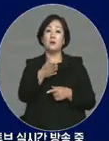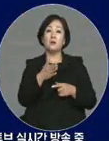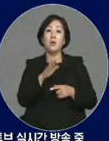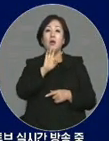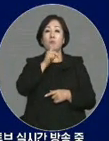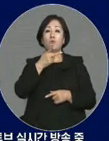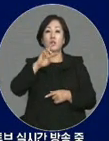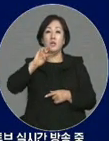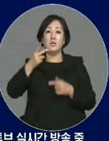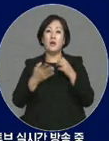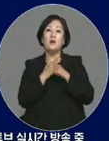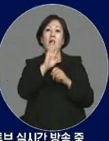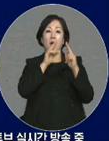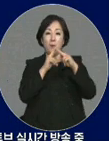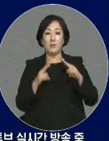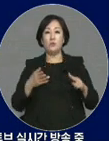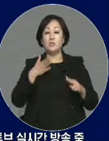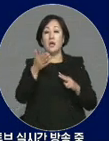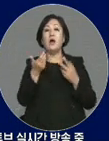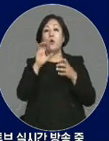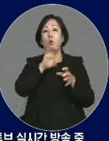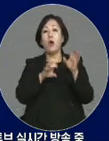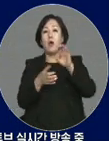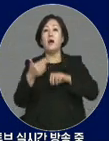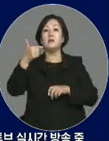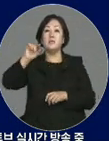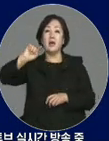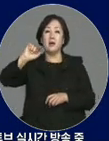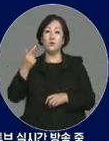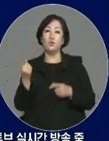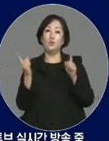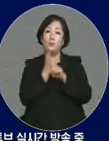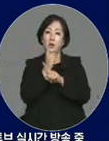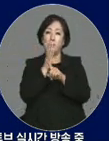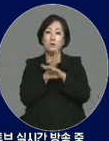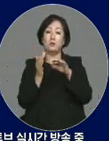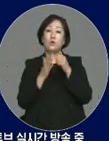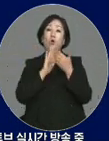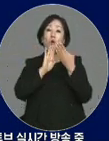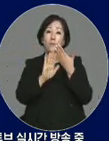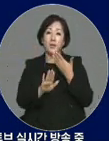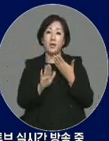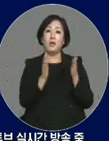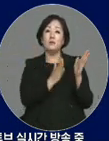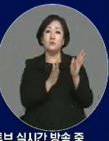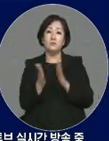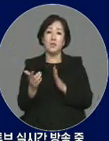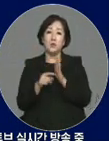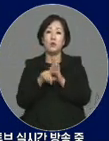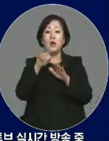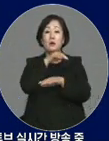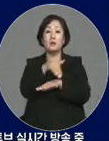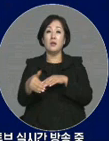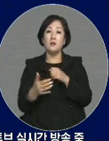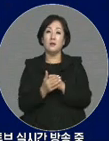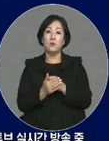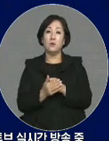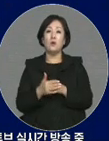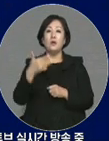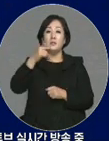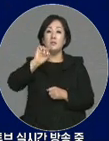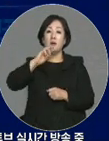물리학과를 반도체학과, 화학과를 나노에너지학과로 탈바꿈해 미래 수요에 대비한다는 계획입니다.